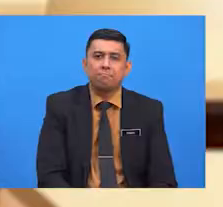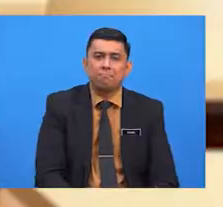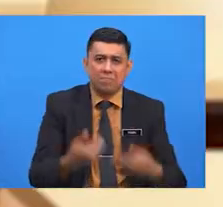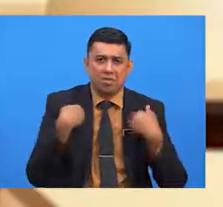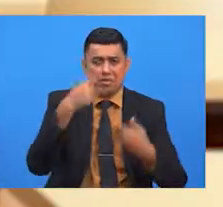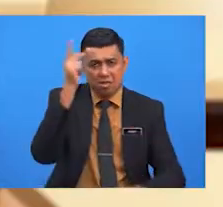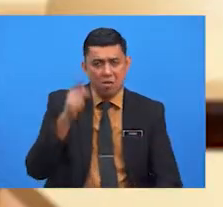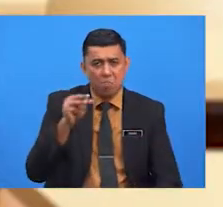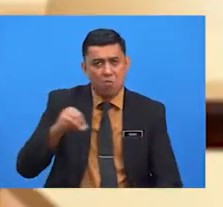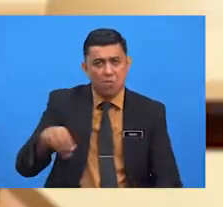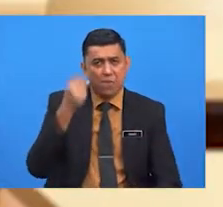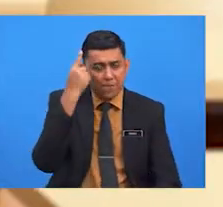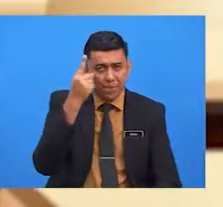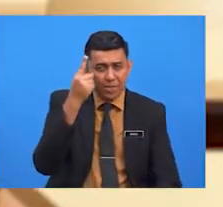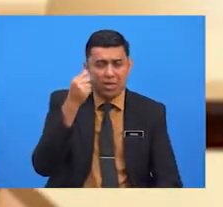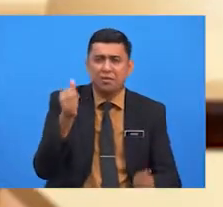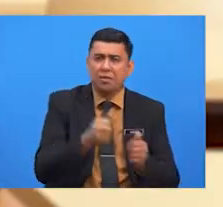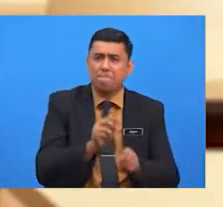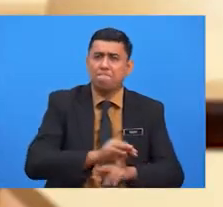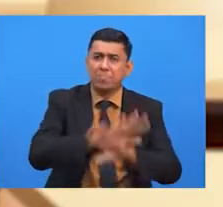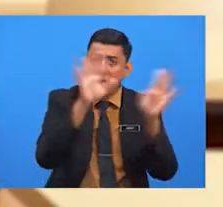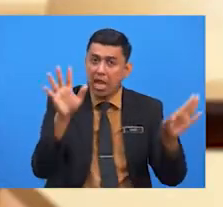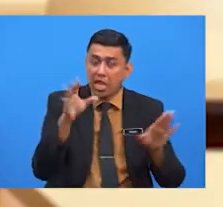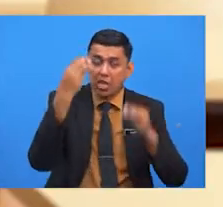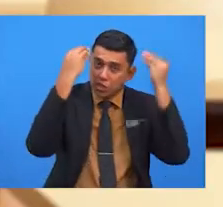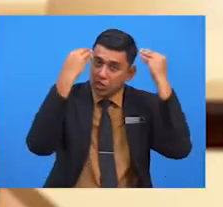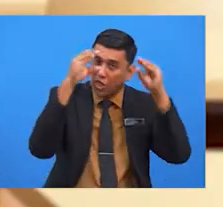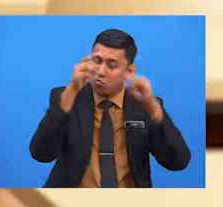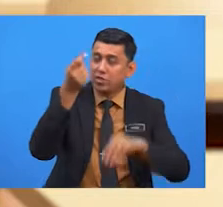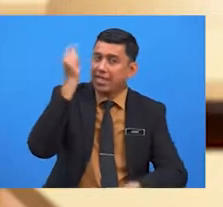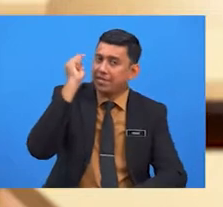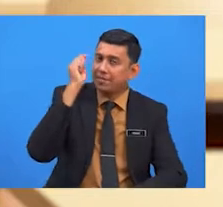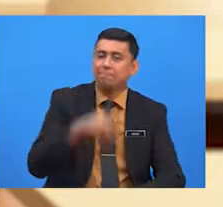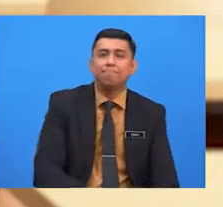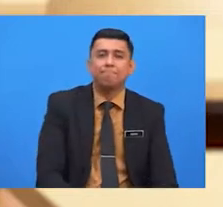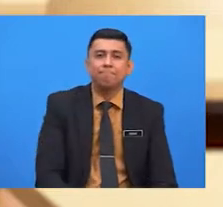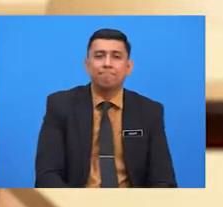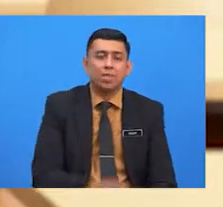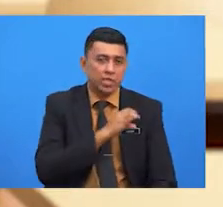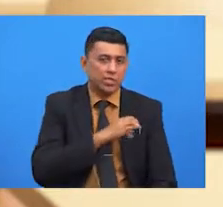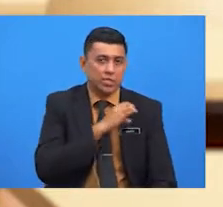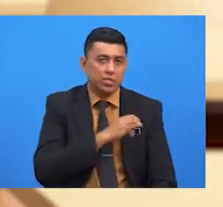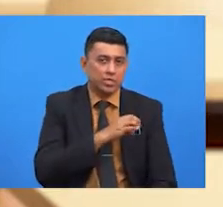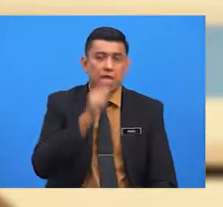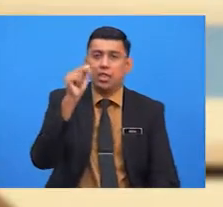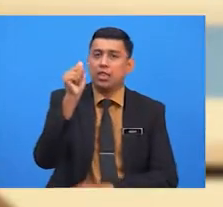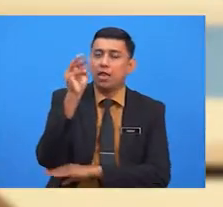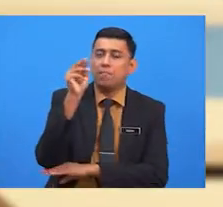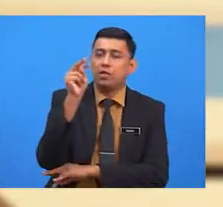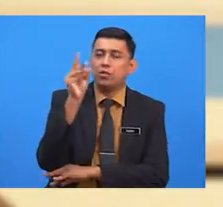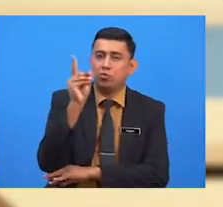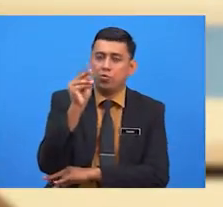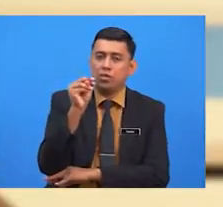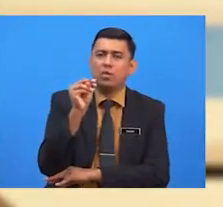Adakah murid-murid faham dengan penerangan cikgu mengenai ciri-ciri tamadun sementara tadi?